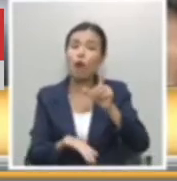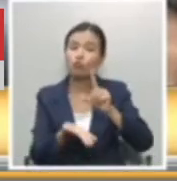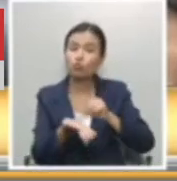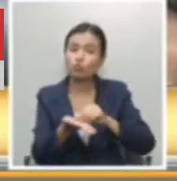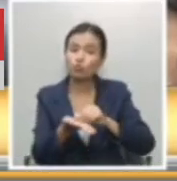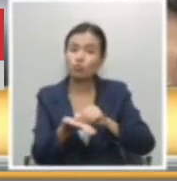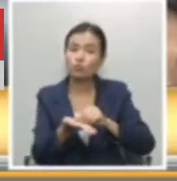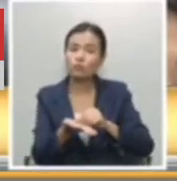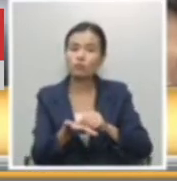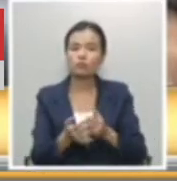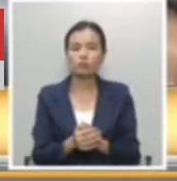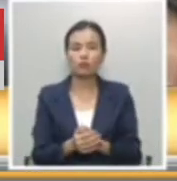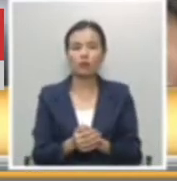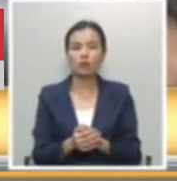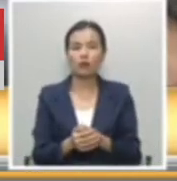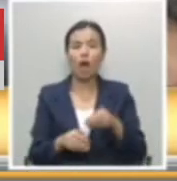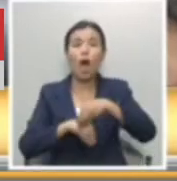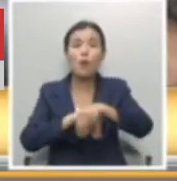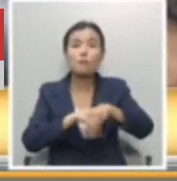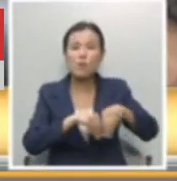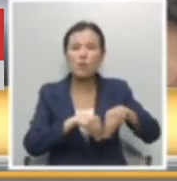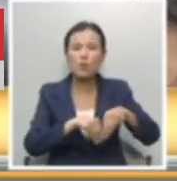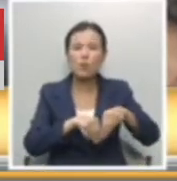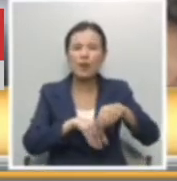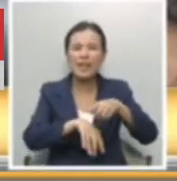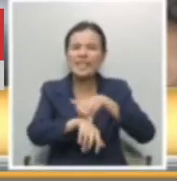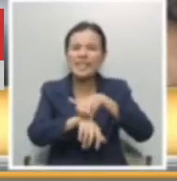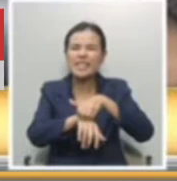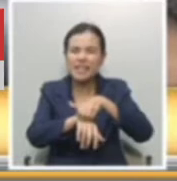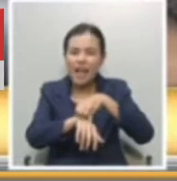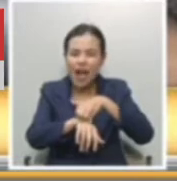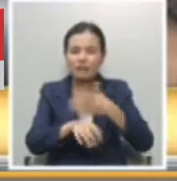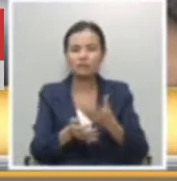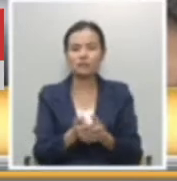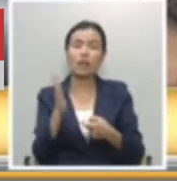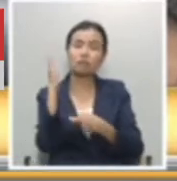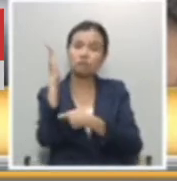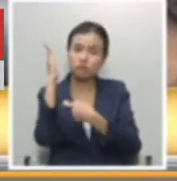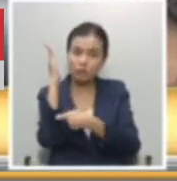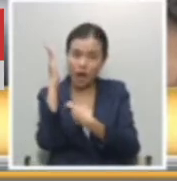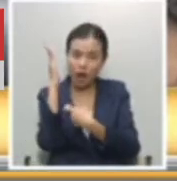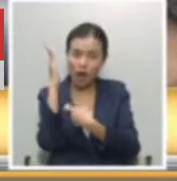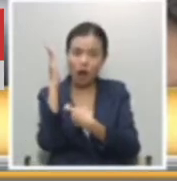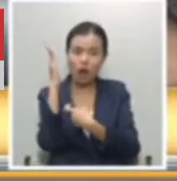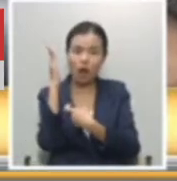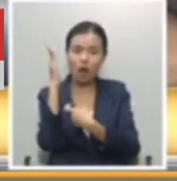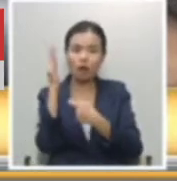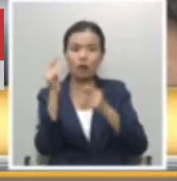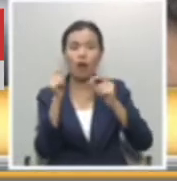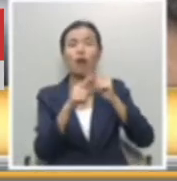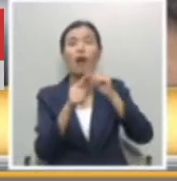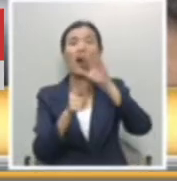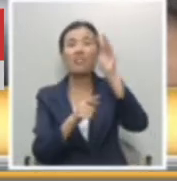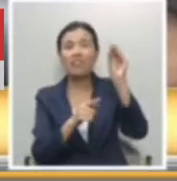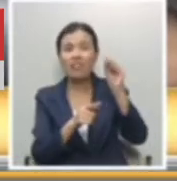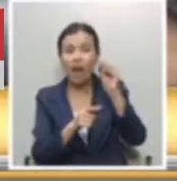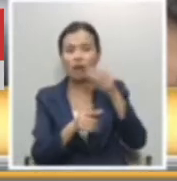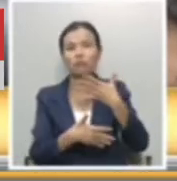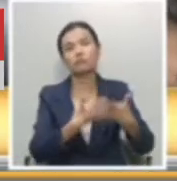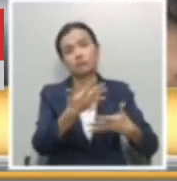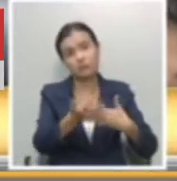านก็ให้ไปปลูกหมามุ้ยครับนะครับยางราคาตกอยากได้ราคาดีก็ต้องไปขายดาวอังคารหรือน้ำท่